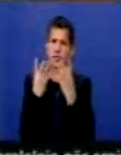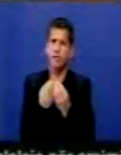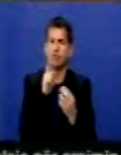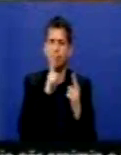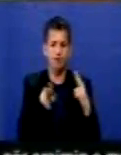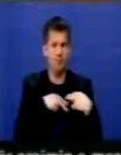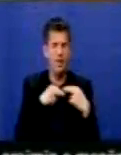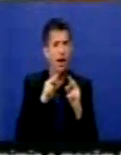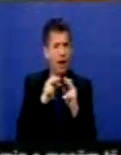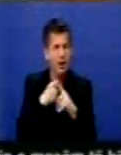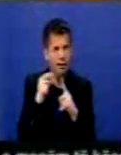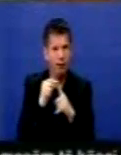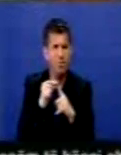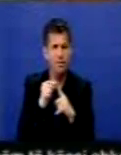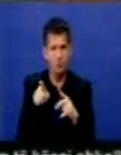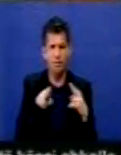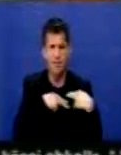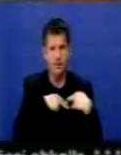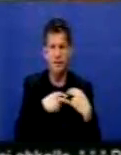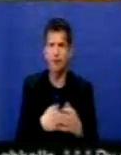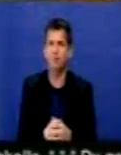administrimin e agjencionit kosovar të privatizimit.